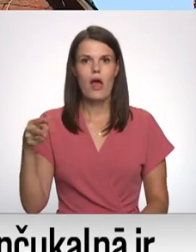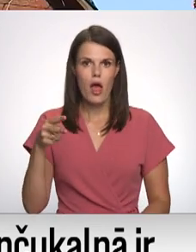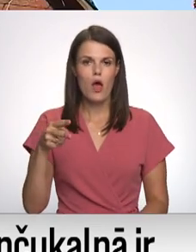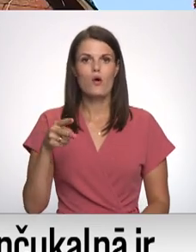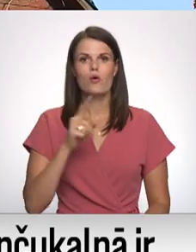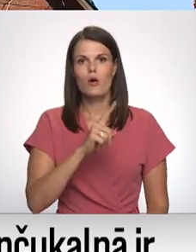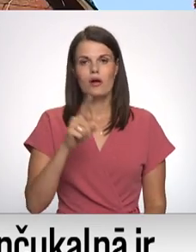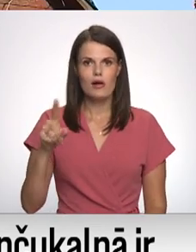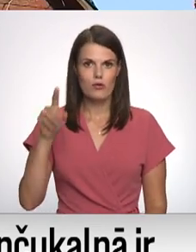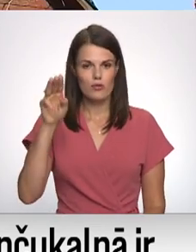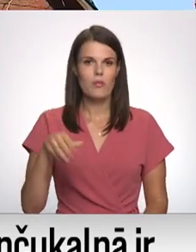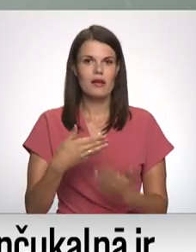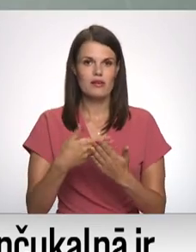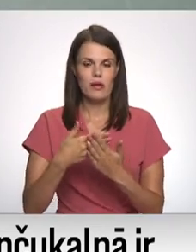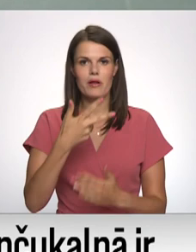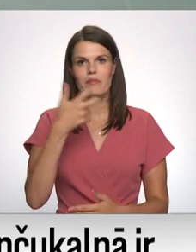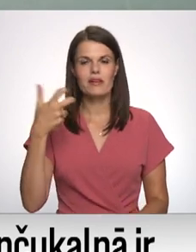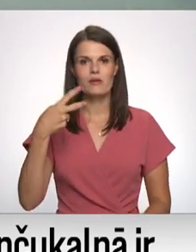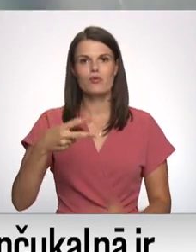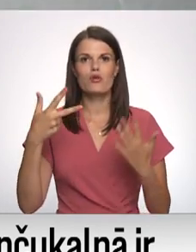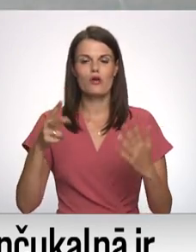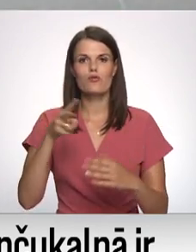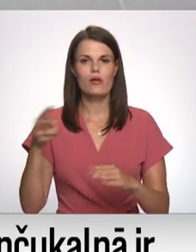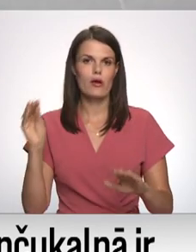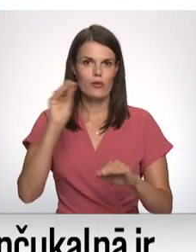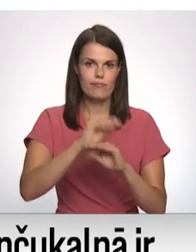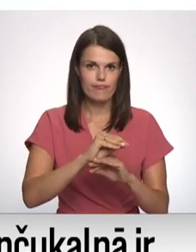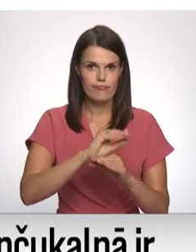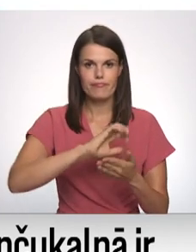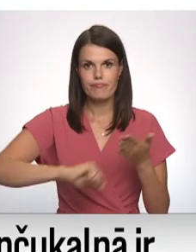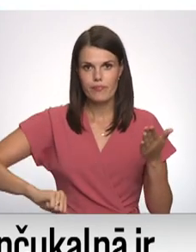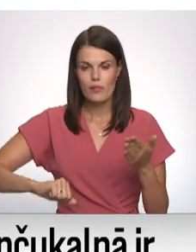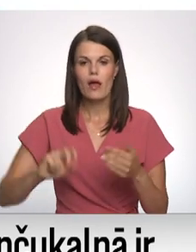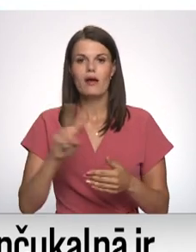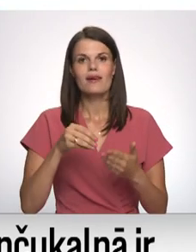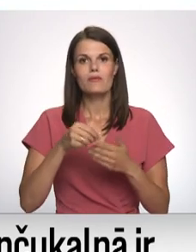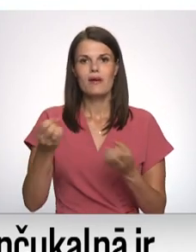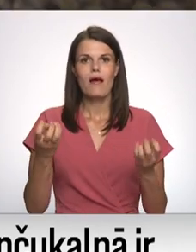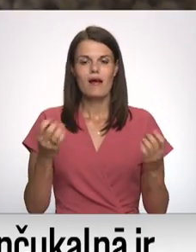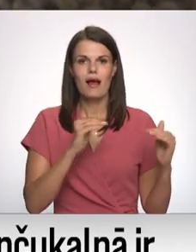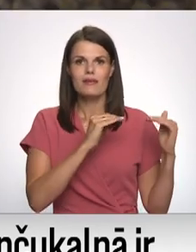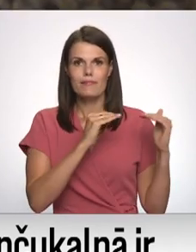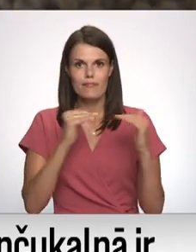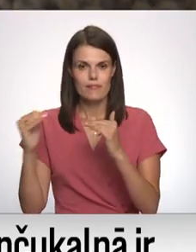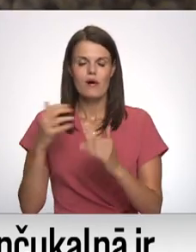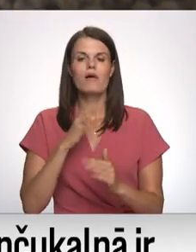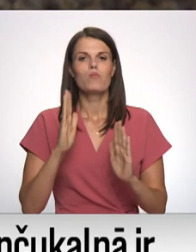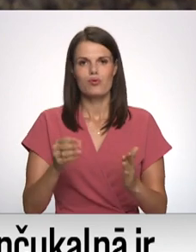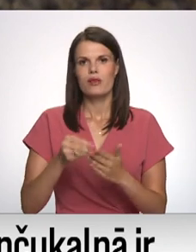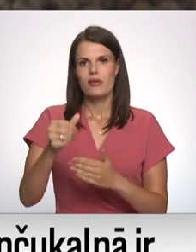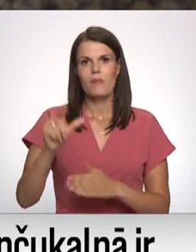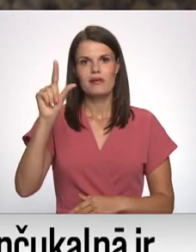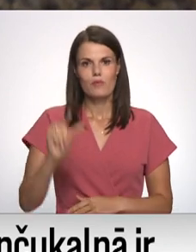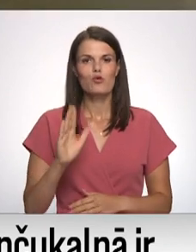rēķina 328 eiro. Arī tiem, kuri maksā gāzes izlīdzinātos maksājumus, būs jāmaksā mazāk. Viņiem